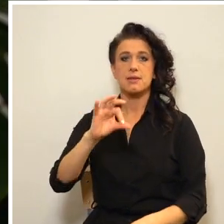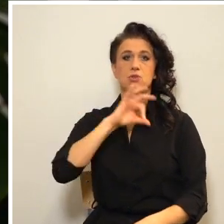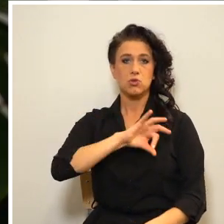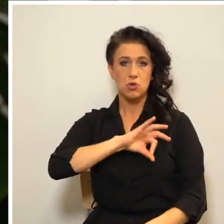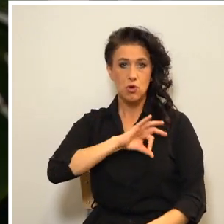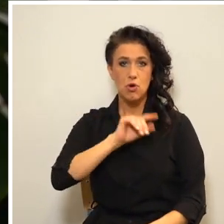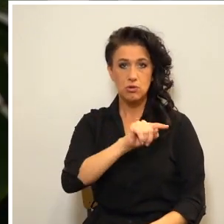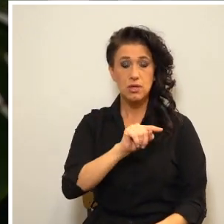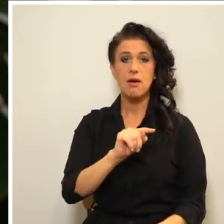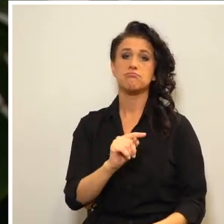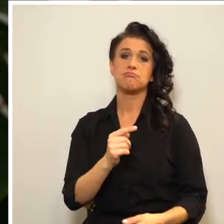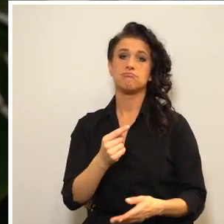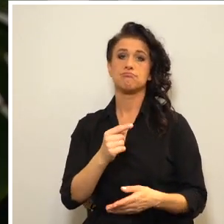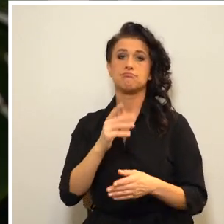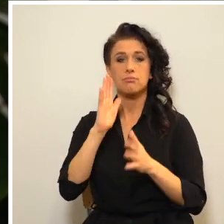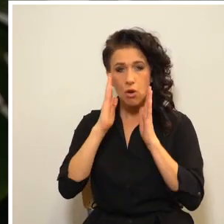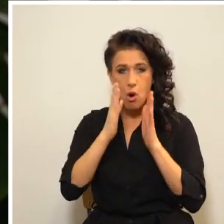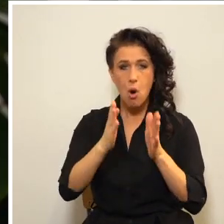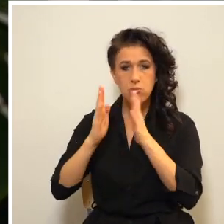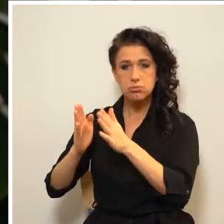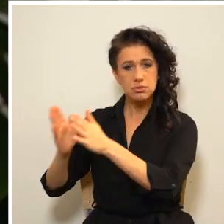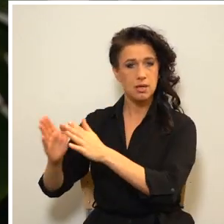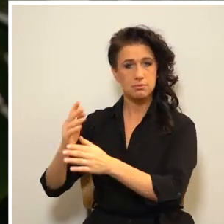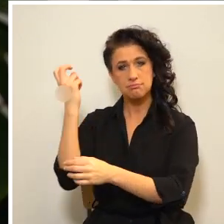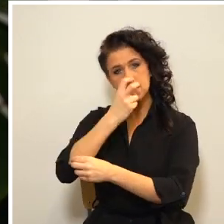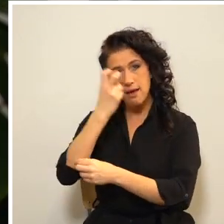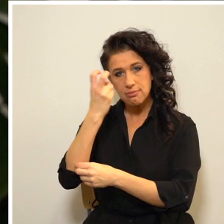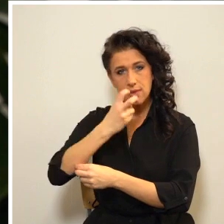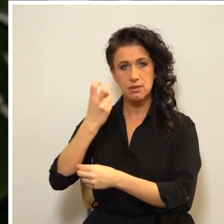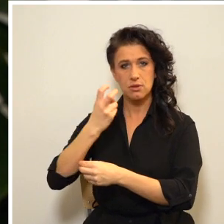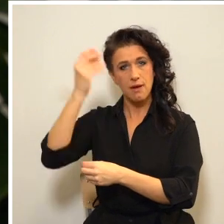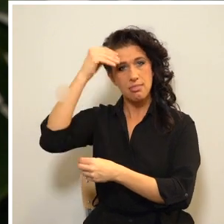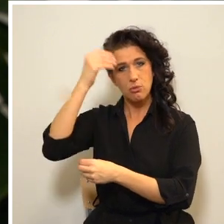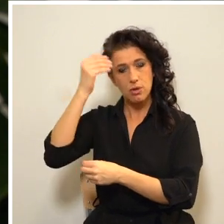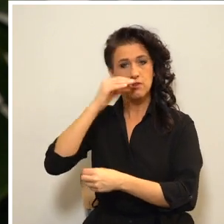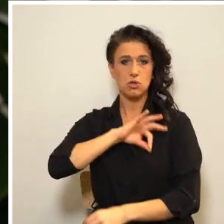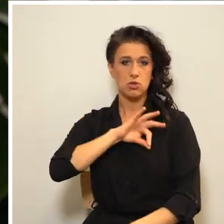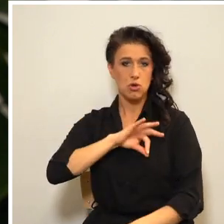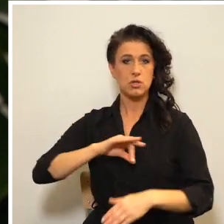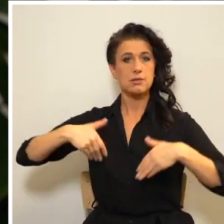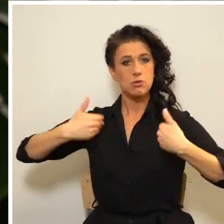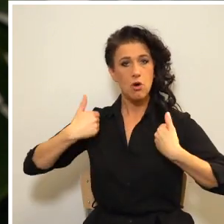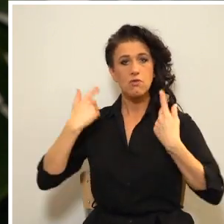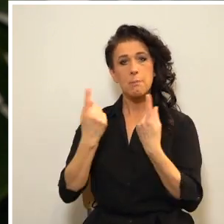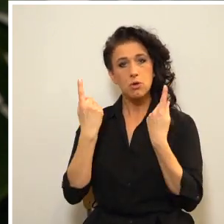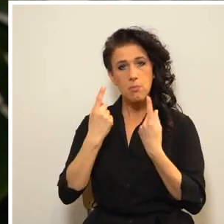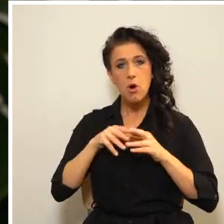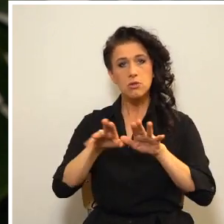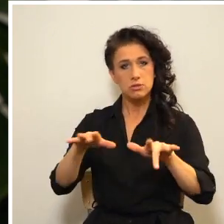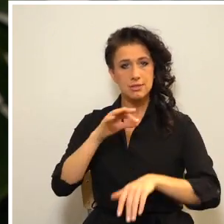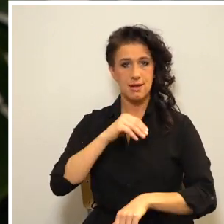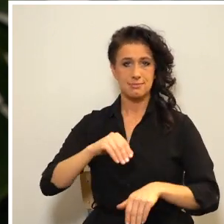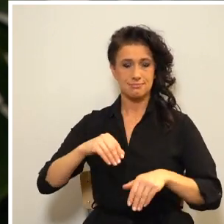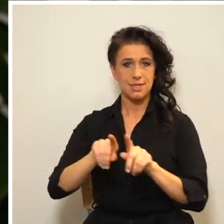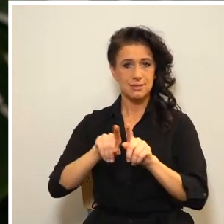do kluczowych obszarów jego zainteresowań naukowych należą socjologia zdrowia promocja zdrowia socjologia